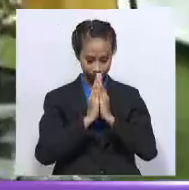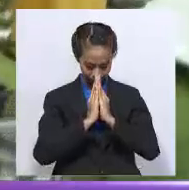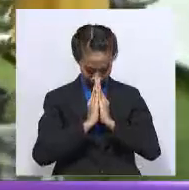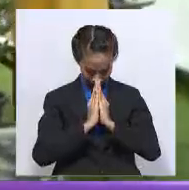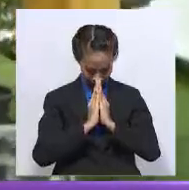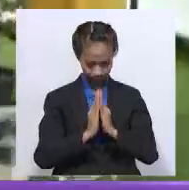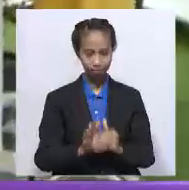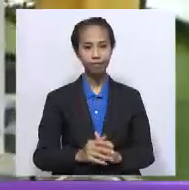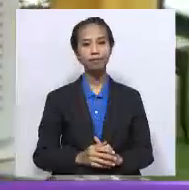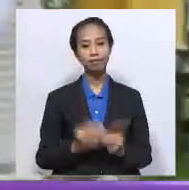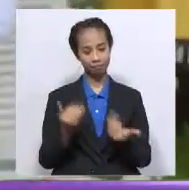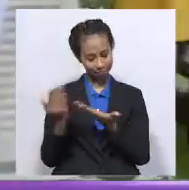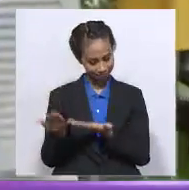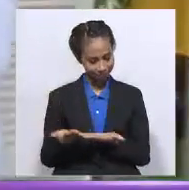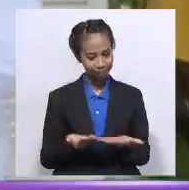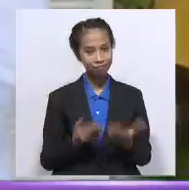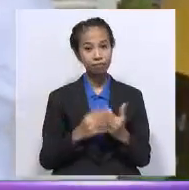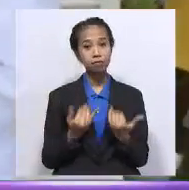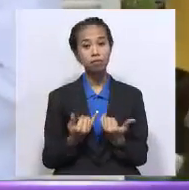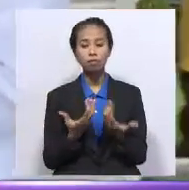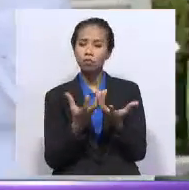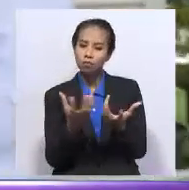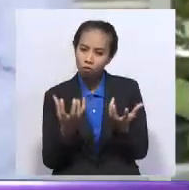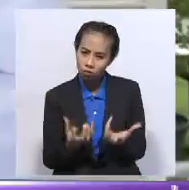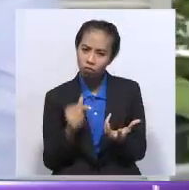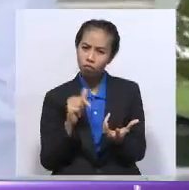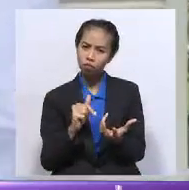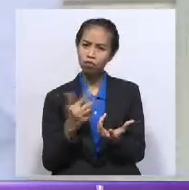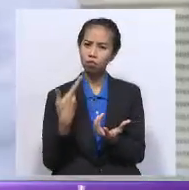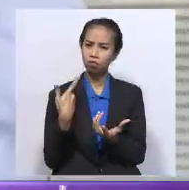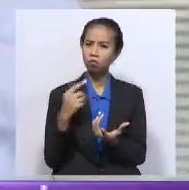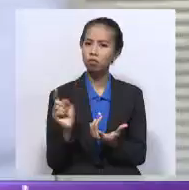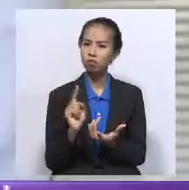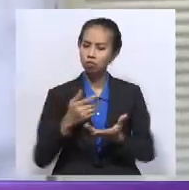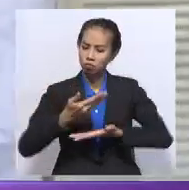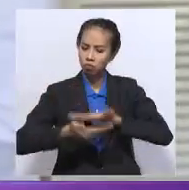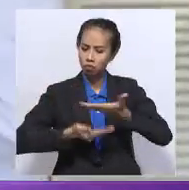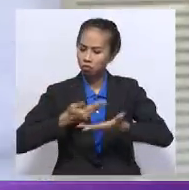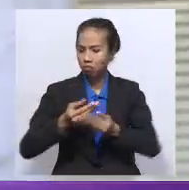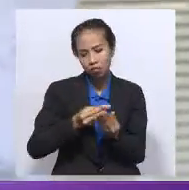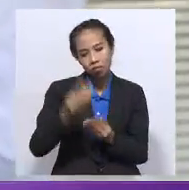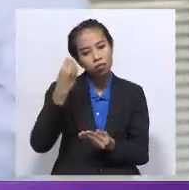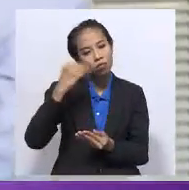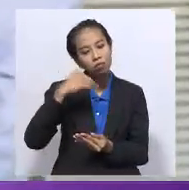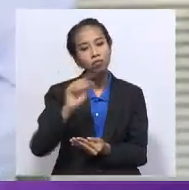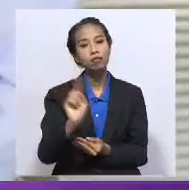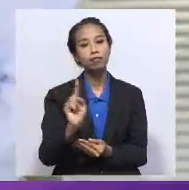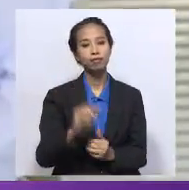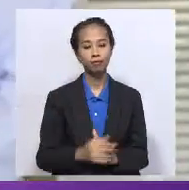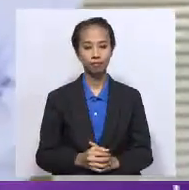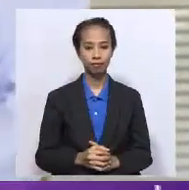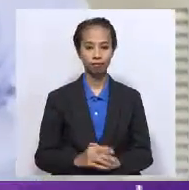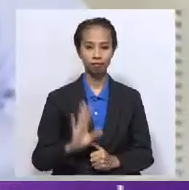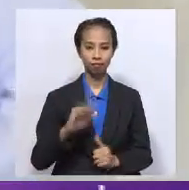Power สวัสดีค่ะยินดีต้อนรับค่ะ ผลิตภัณฑ์ที่น่าสนใจของ King's Power เลยที่ใครแวะเวียนเข้ามาเนี่ยต้องเลือกซื้อมีอะไรบ้างฮะ